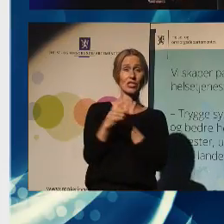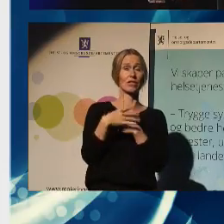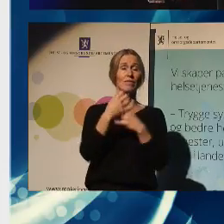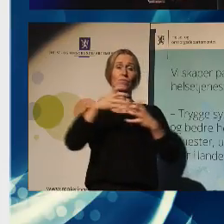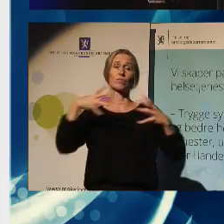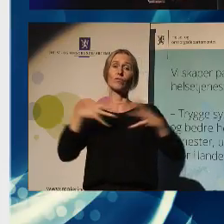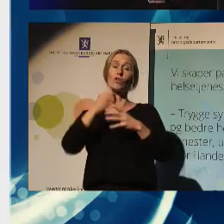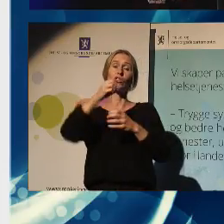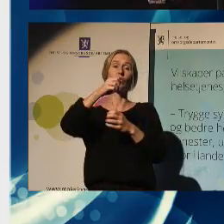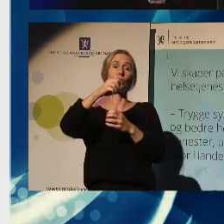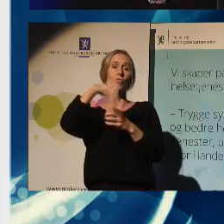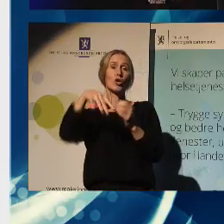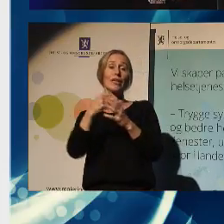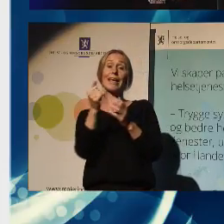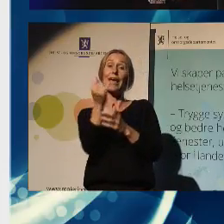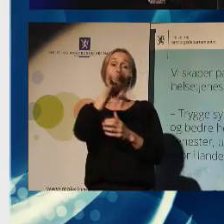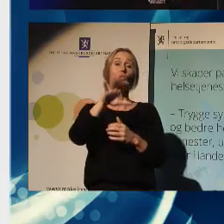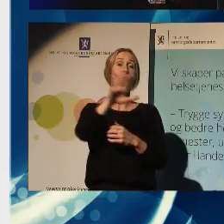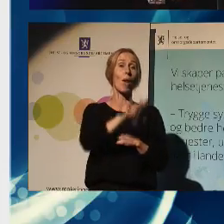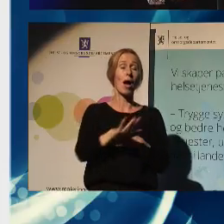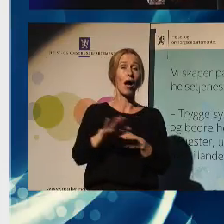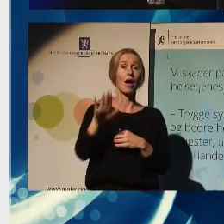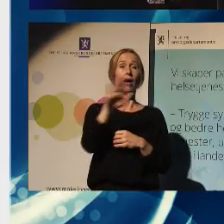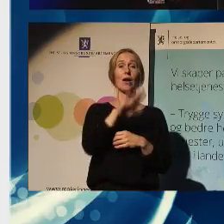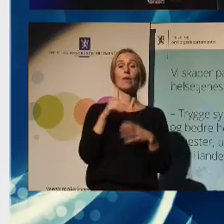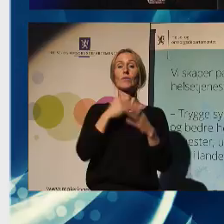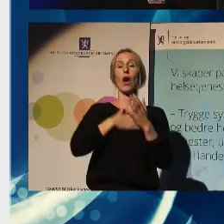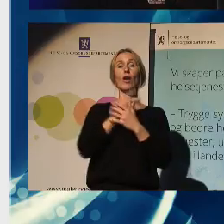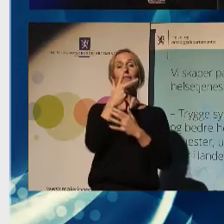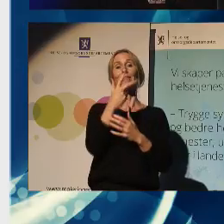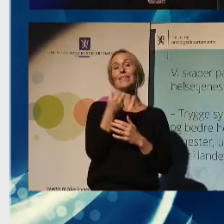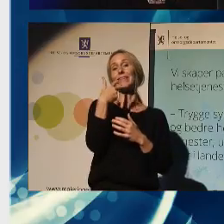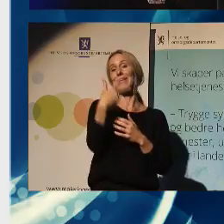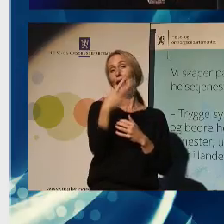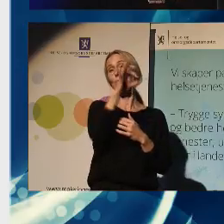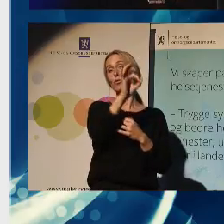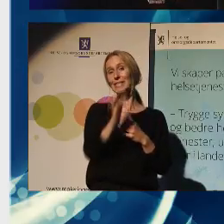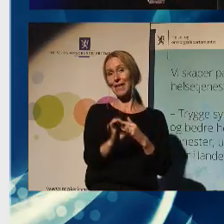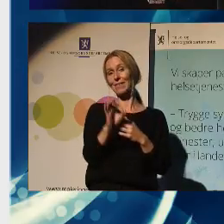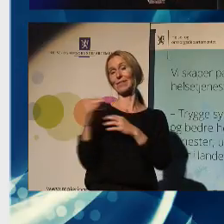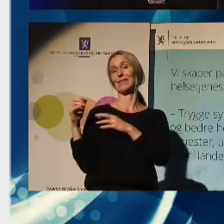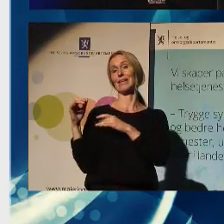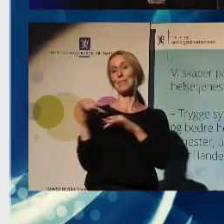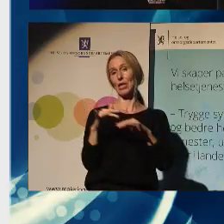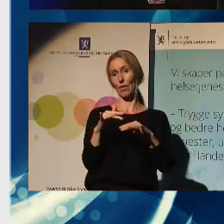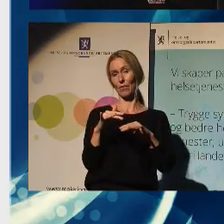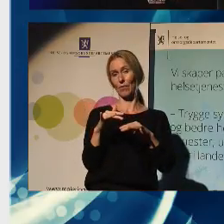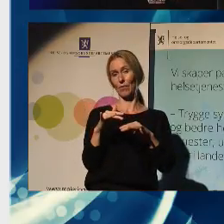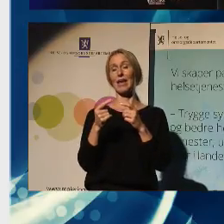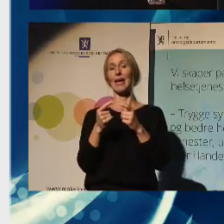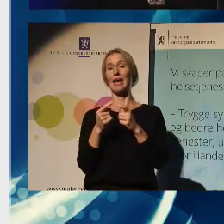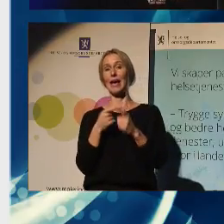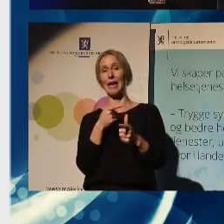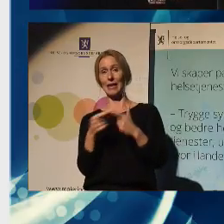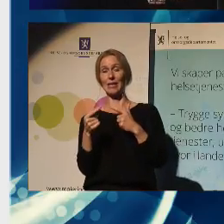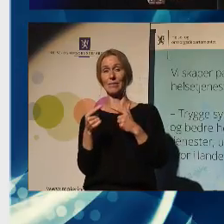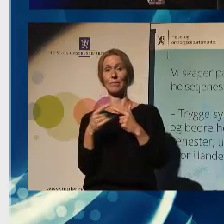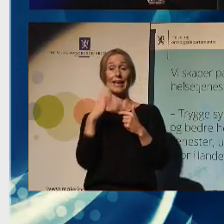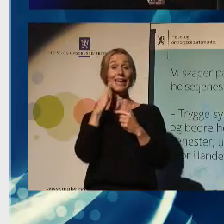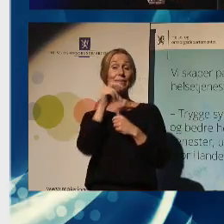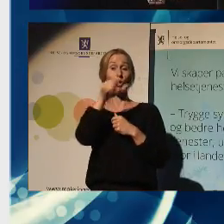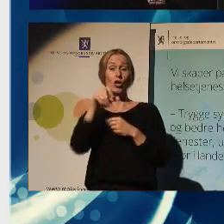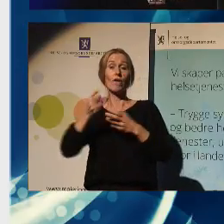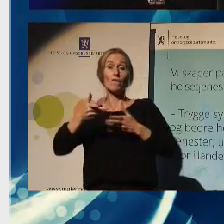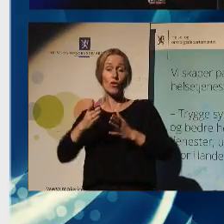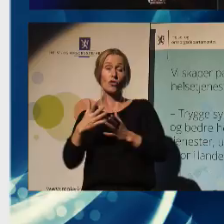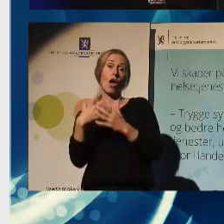Norge eller i Europa. Og den har 33% immigranter eller innbyggere som